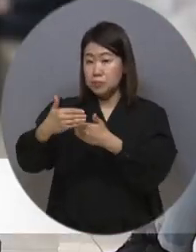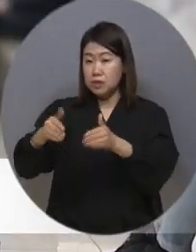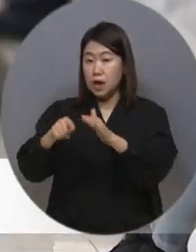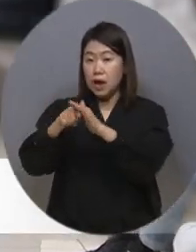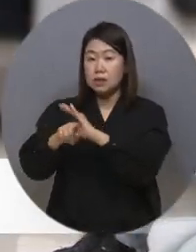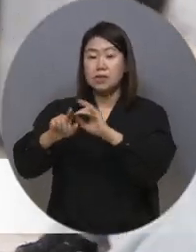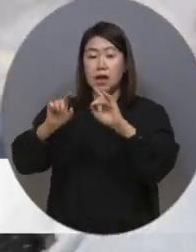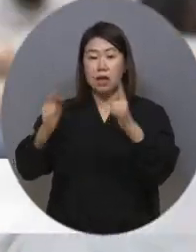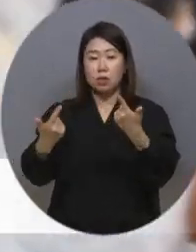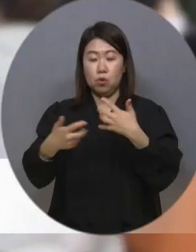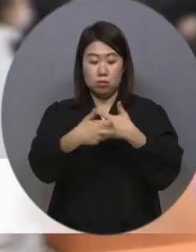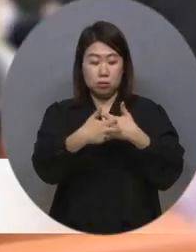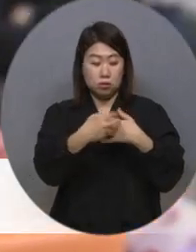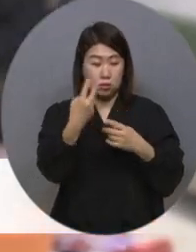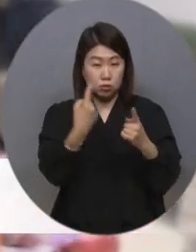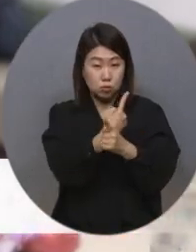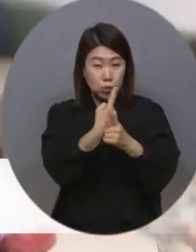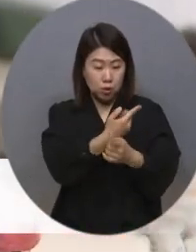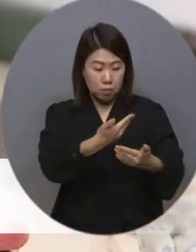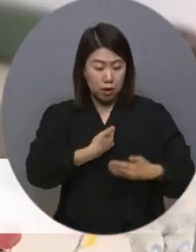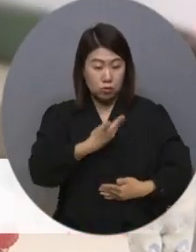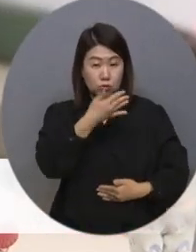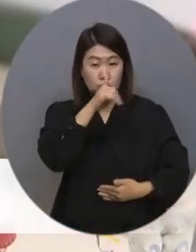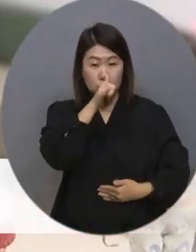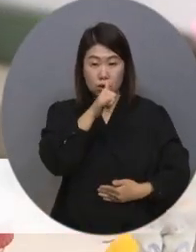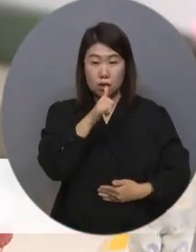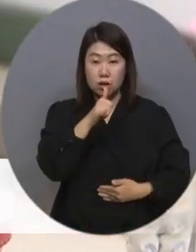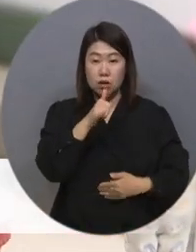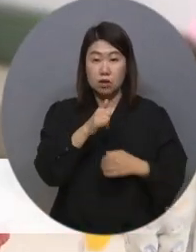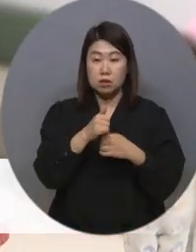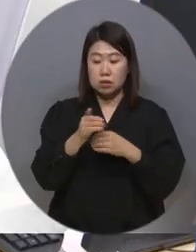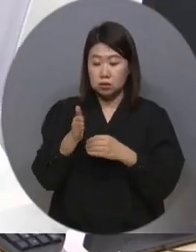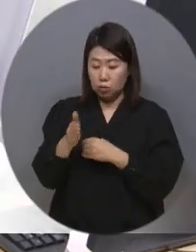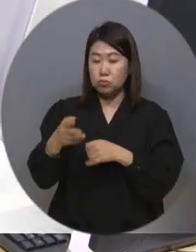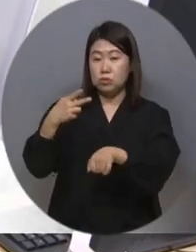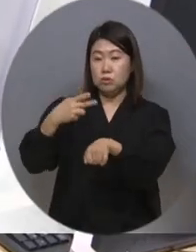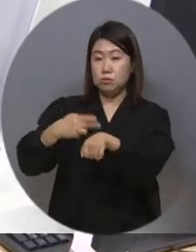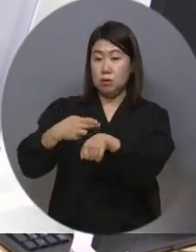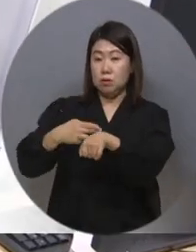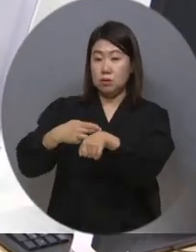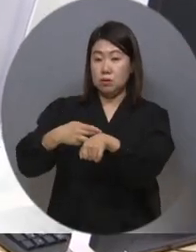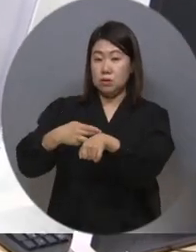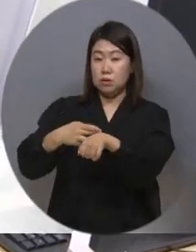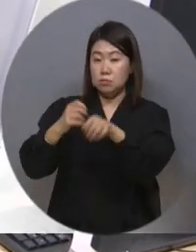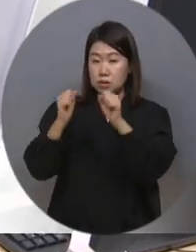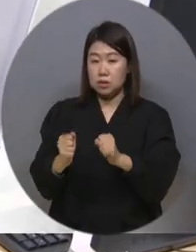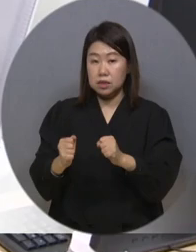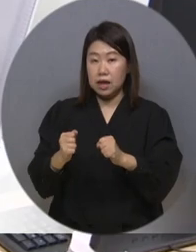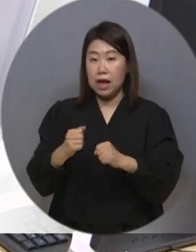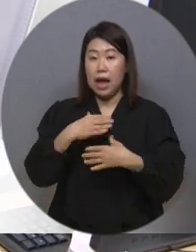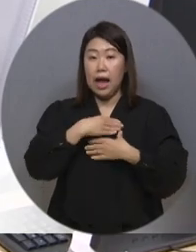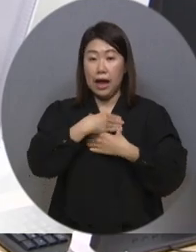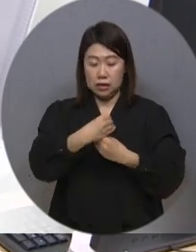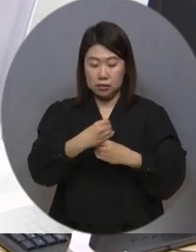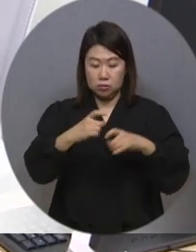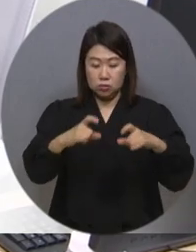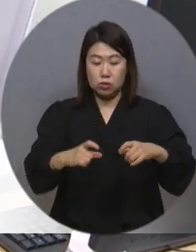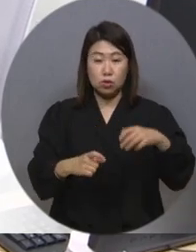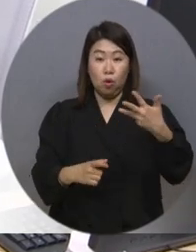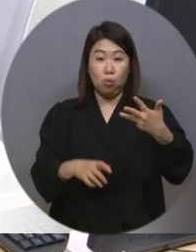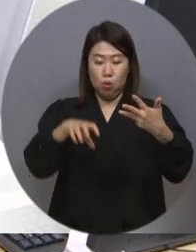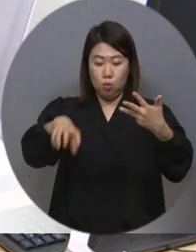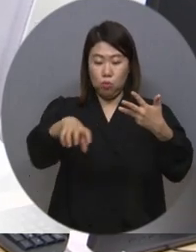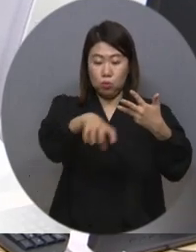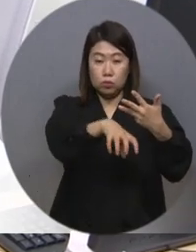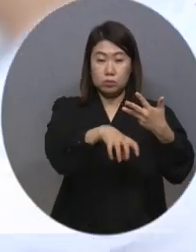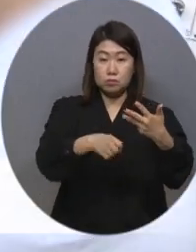받을 수 있도록 오후 9시까지 소아청소년과 전문의가 진료하는 우리 아이 안심의원을 권역별로 8곳